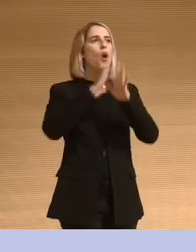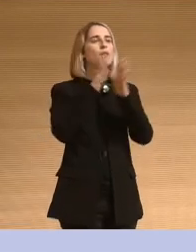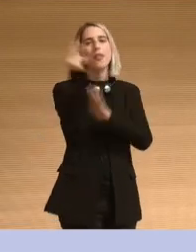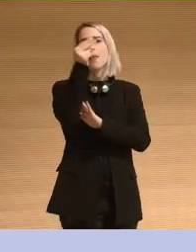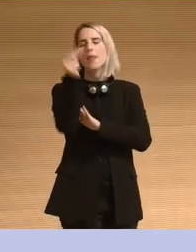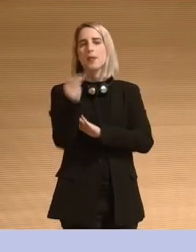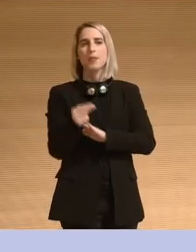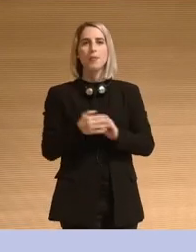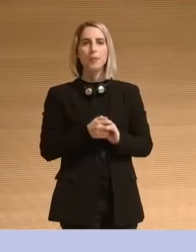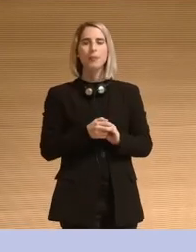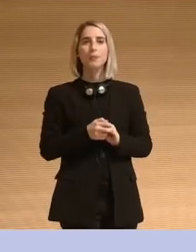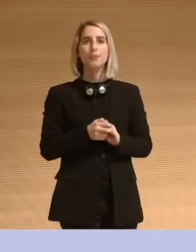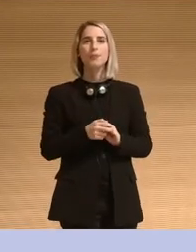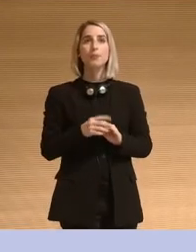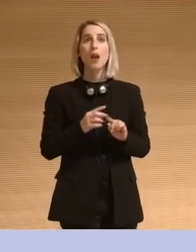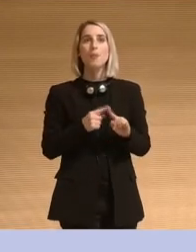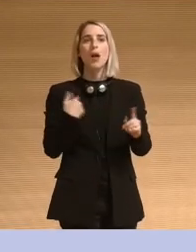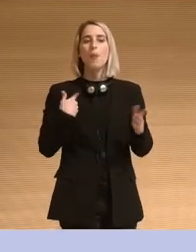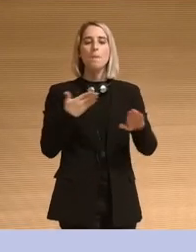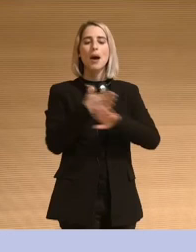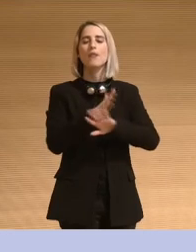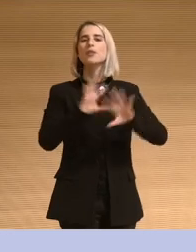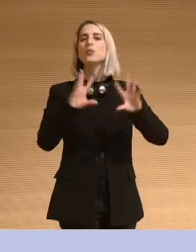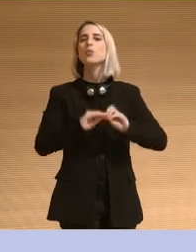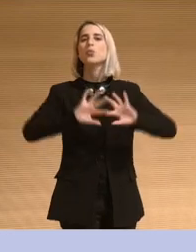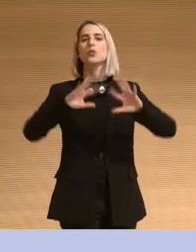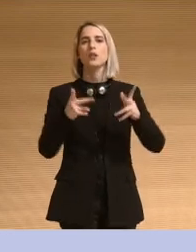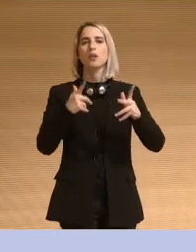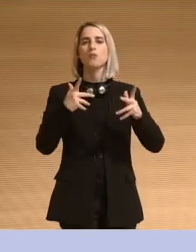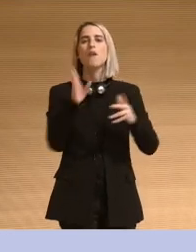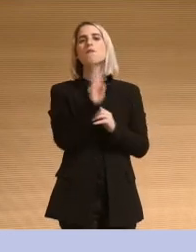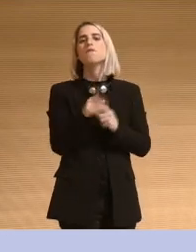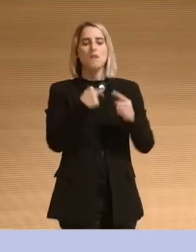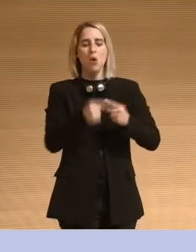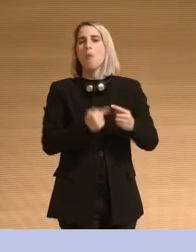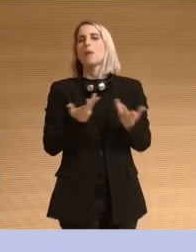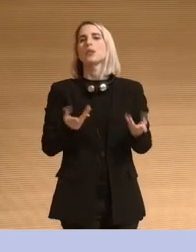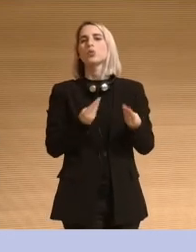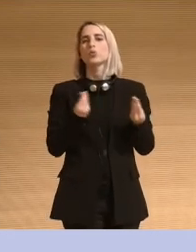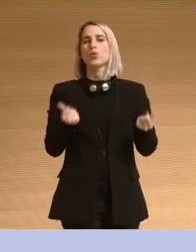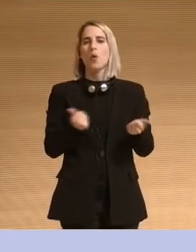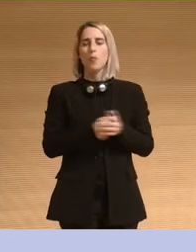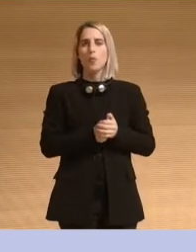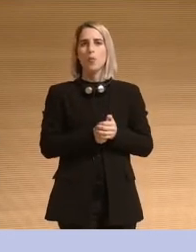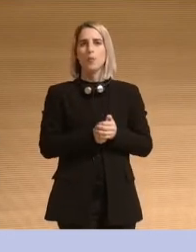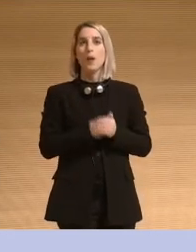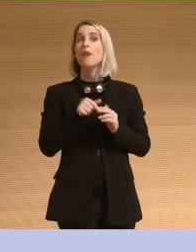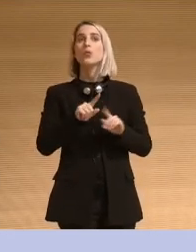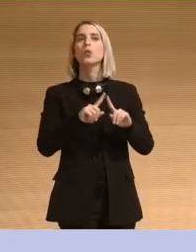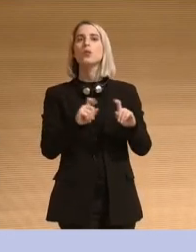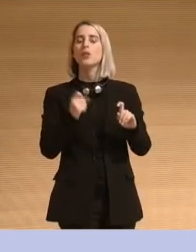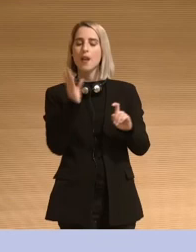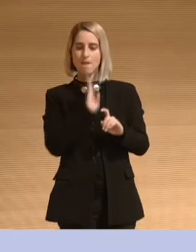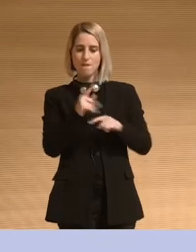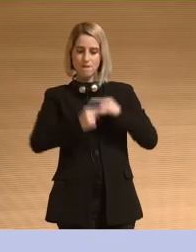ζητήματα. Οπότε η μικρή μου παρέμβαση έχει περισσότερο βιωματικό χαρακτήρα και είναι το βίωμα που απέκτησα